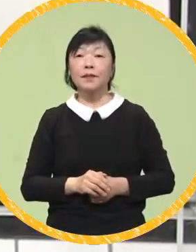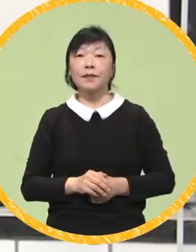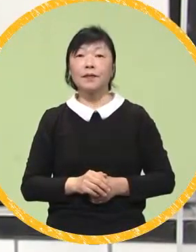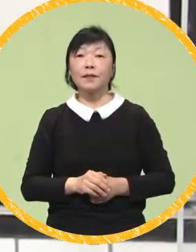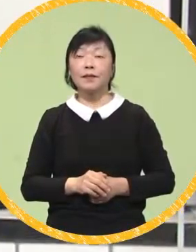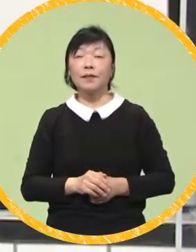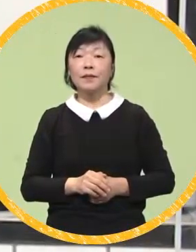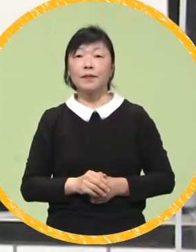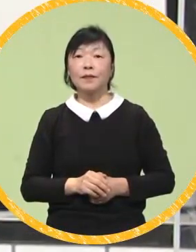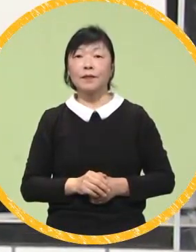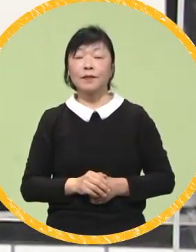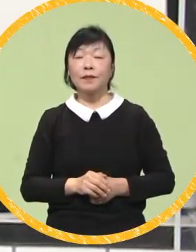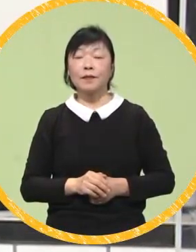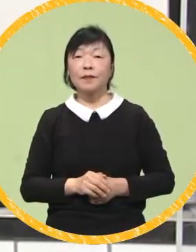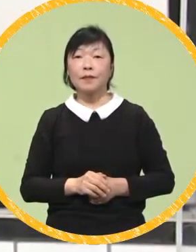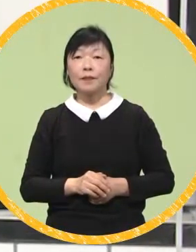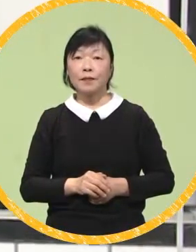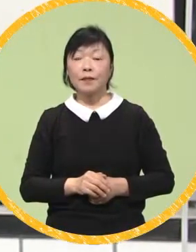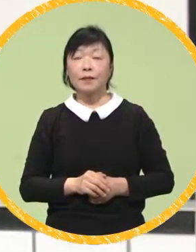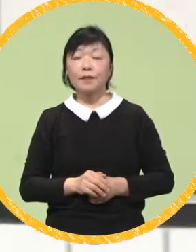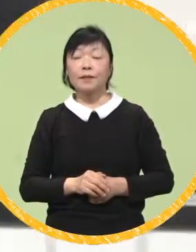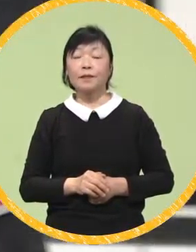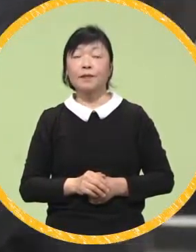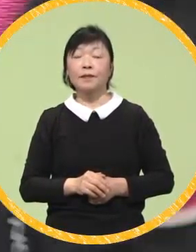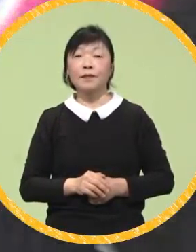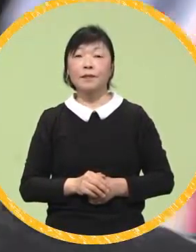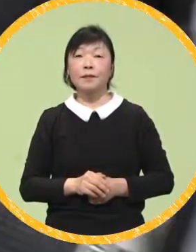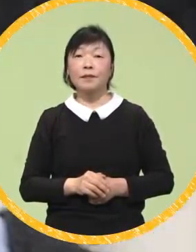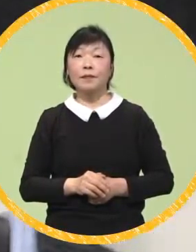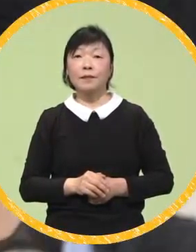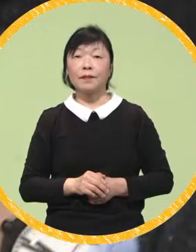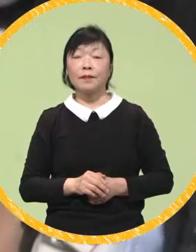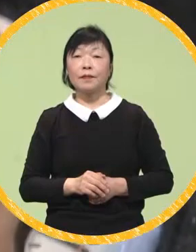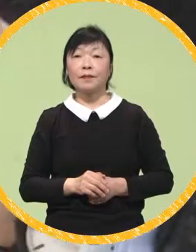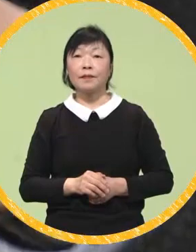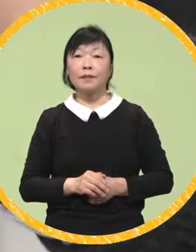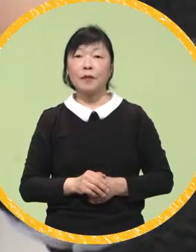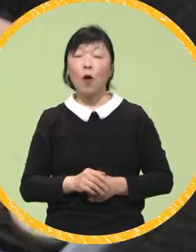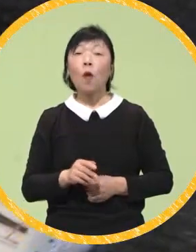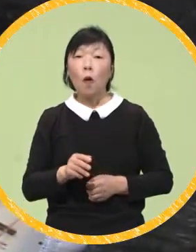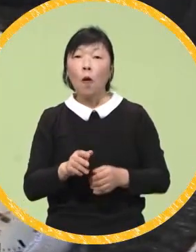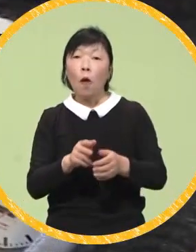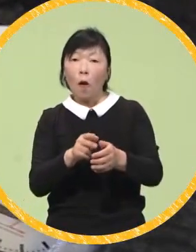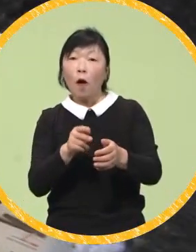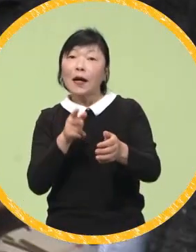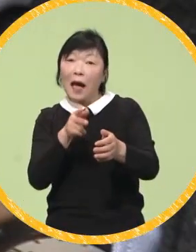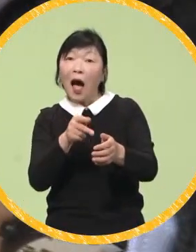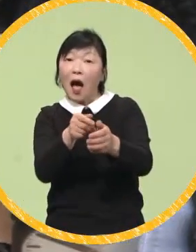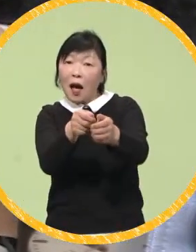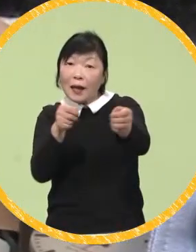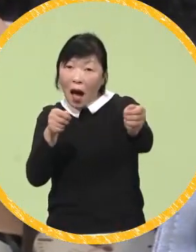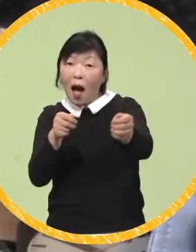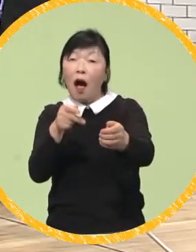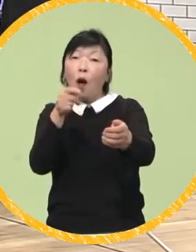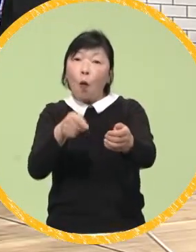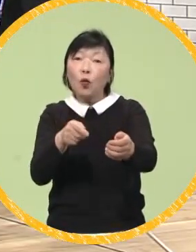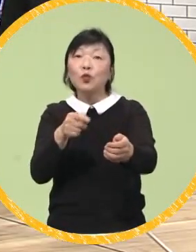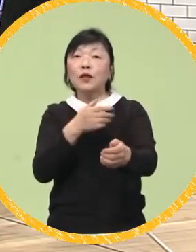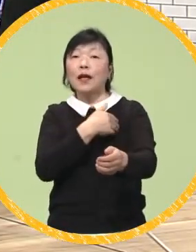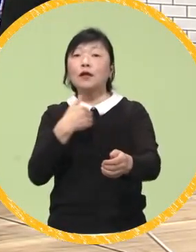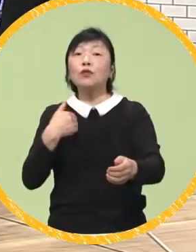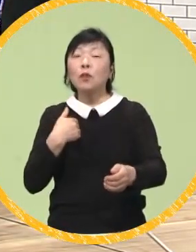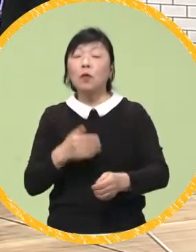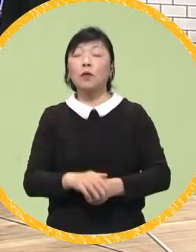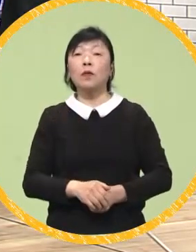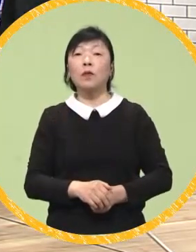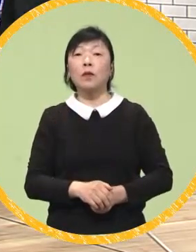ねなるほどこれ挟むんですねここでねこれわかりますかここに家が置けるようになってるんですよねで次